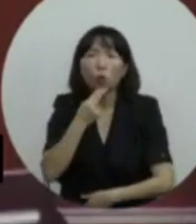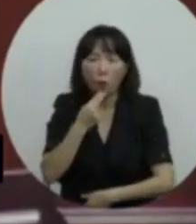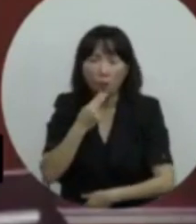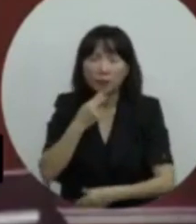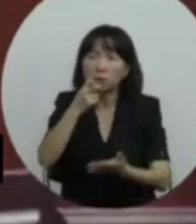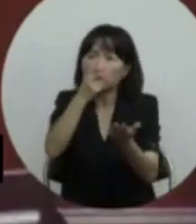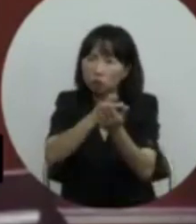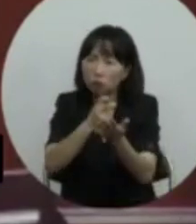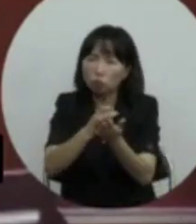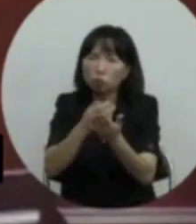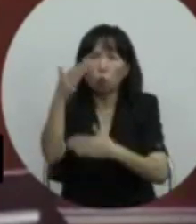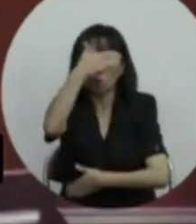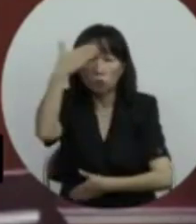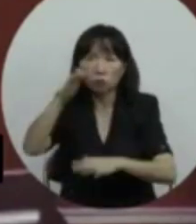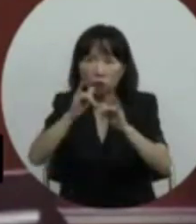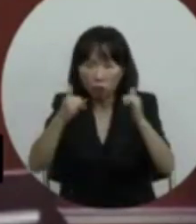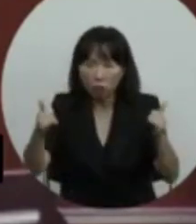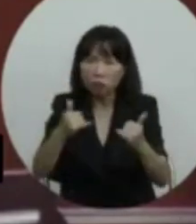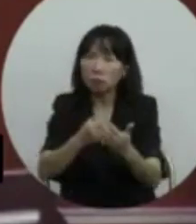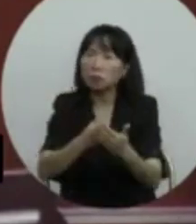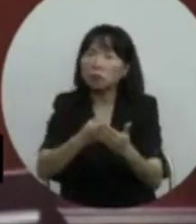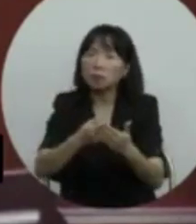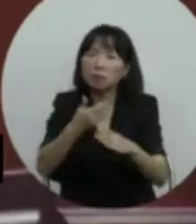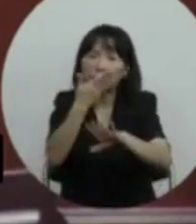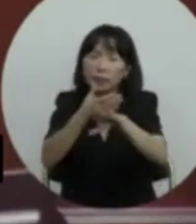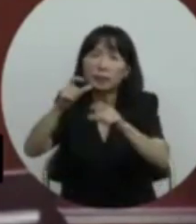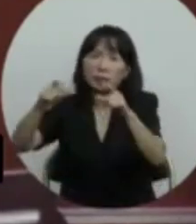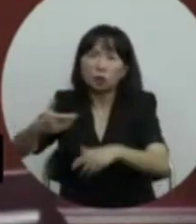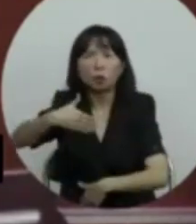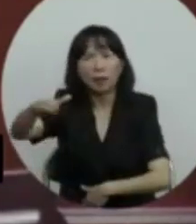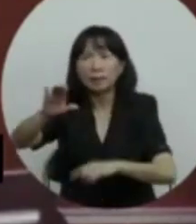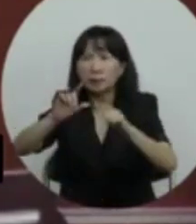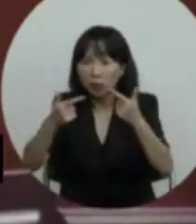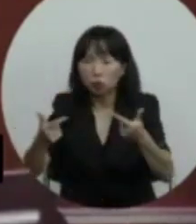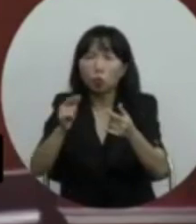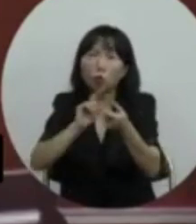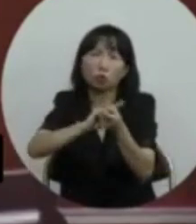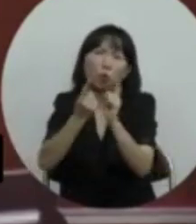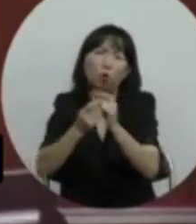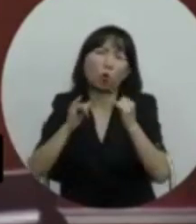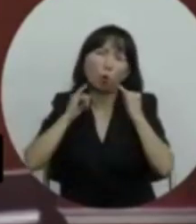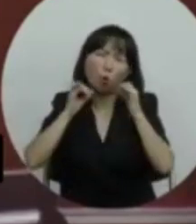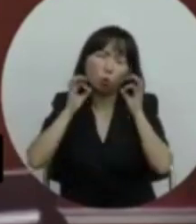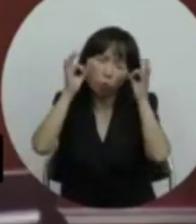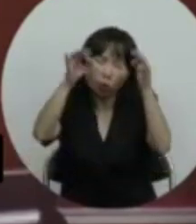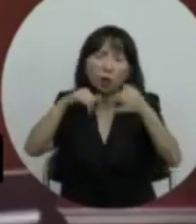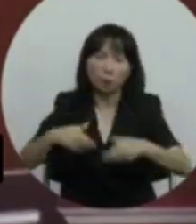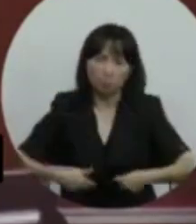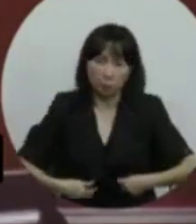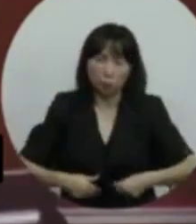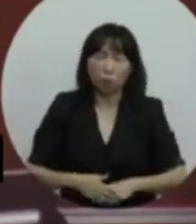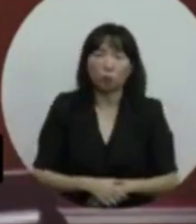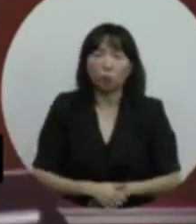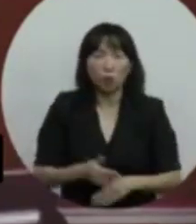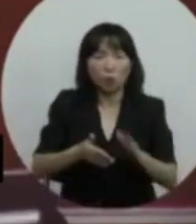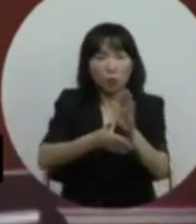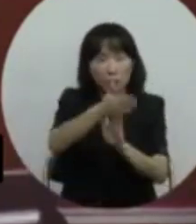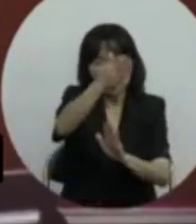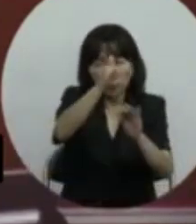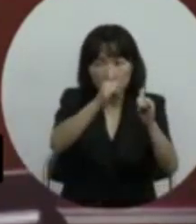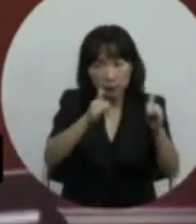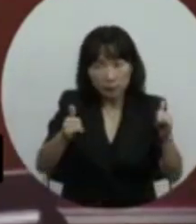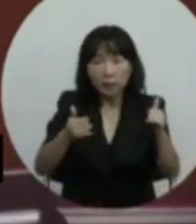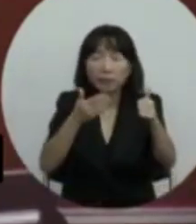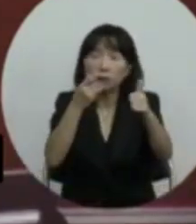청년들이 여주를 떠나지 않도록 우리 모두 함께 노력해 나가야 할 것입니다. 존경하는 시장님과